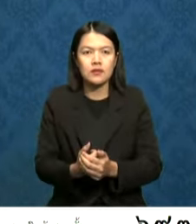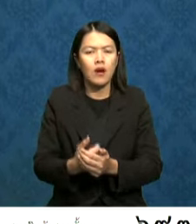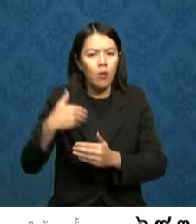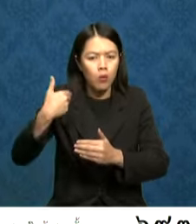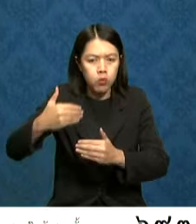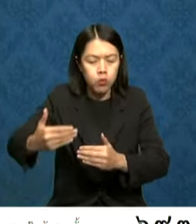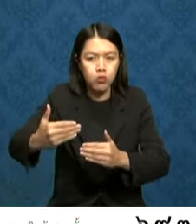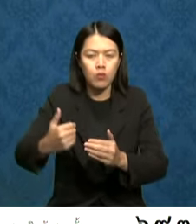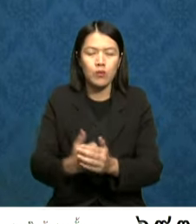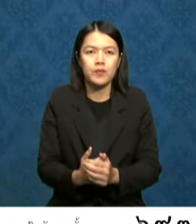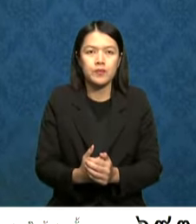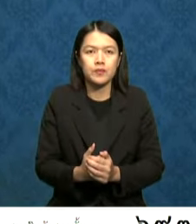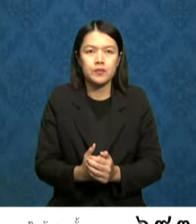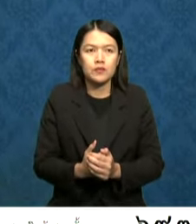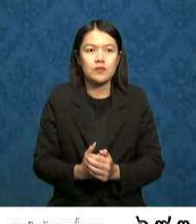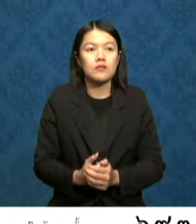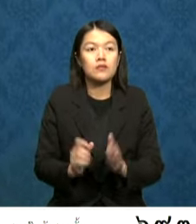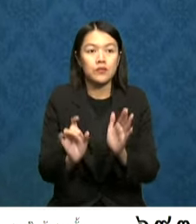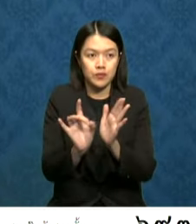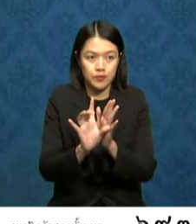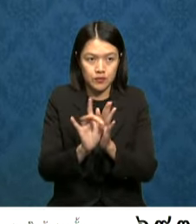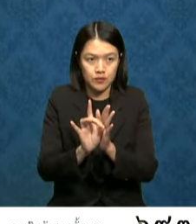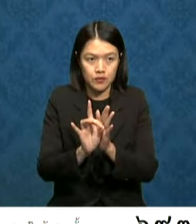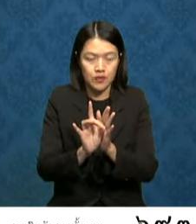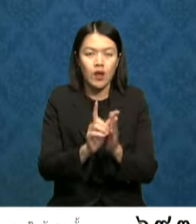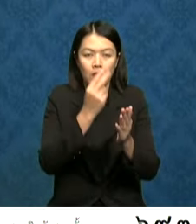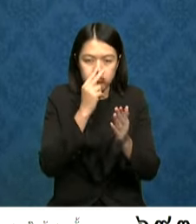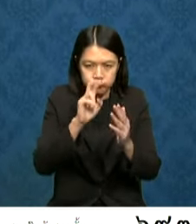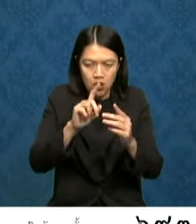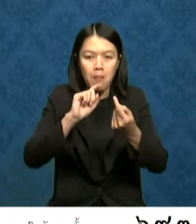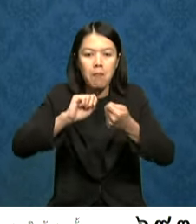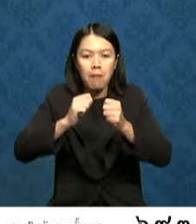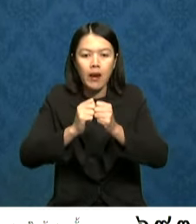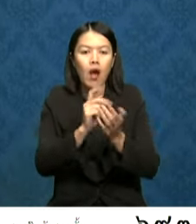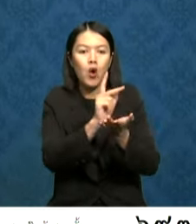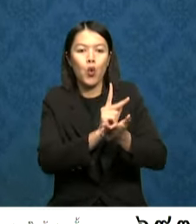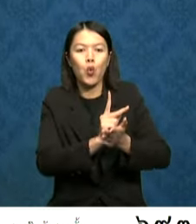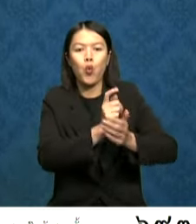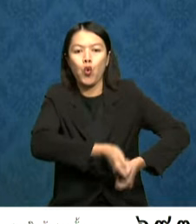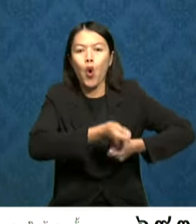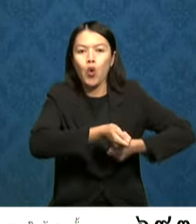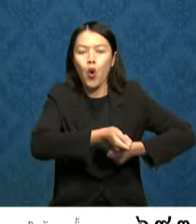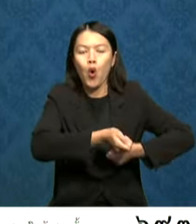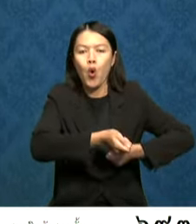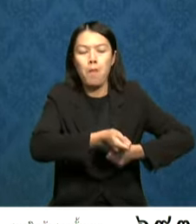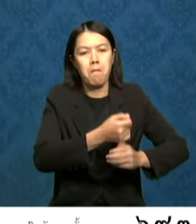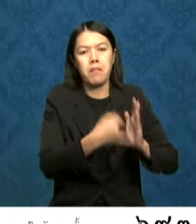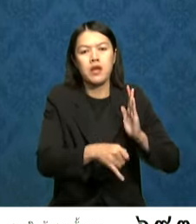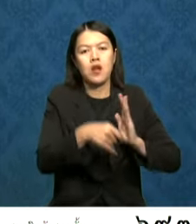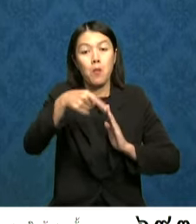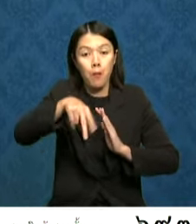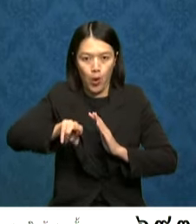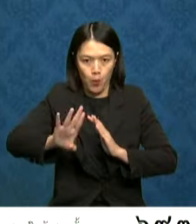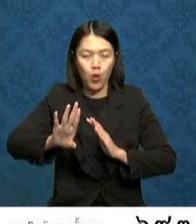เอิ่เราก็เอ่อสุดท้ายนะคะก็พบปัญหานะคะว่าการกู้ทกสเนี่ยมันกู้ไม่ได้นะคะเพราะมันผิดพรบ